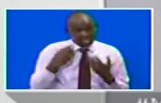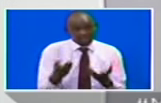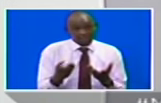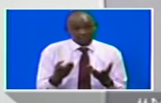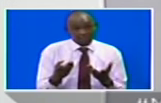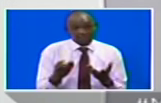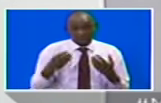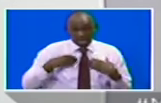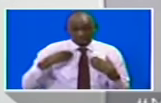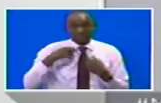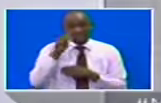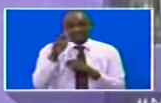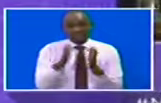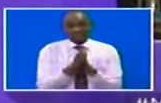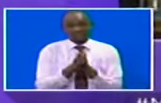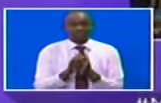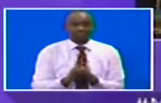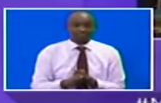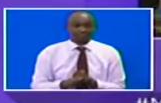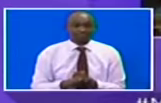mikuu ya NASA na Jubilee.